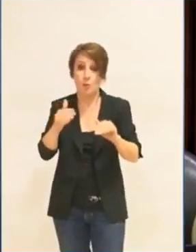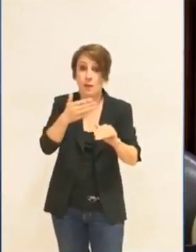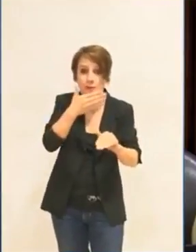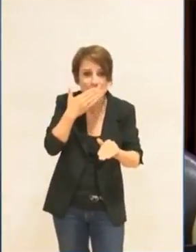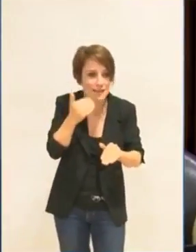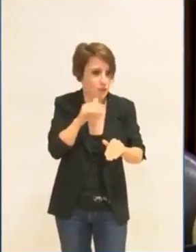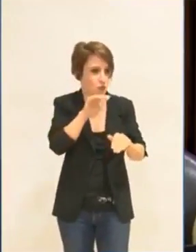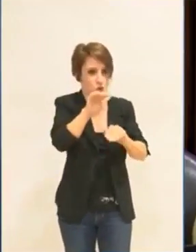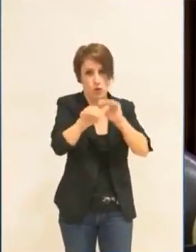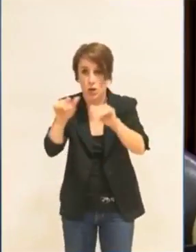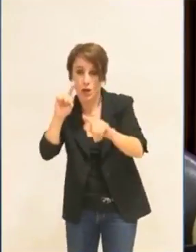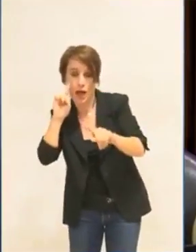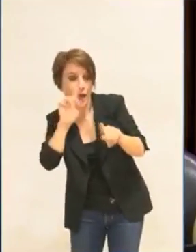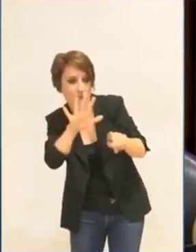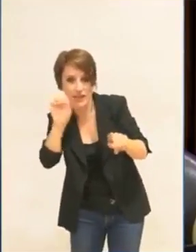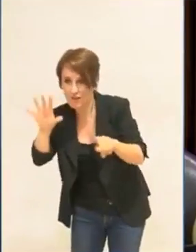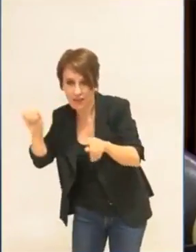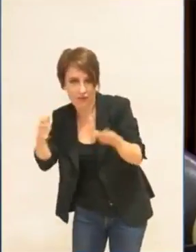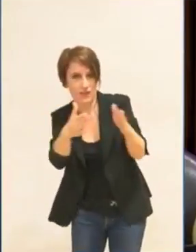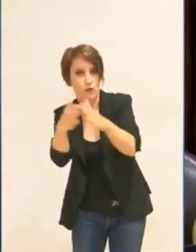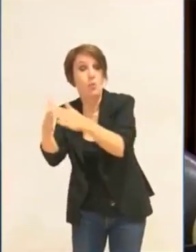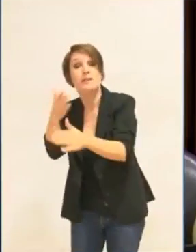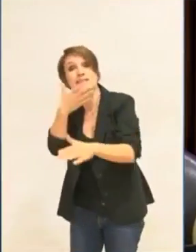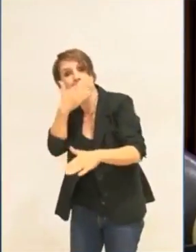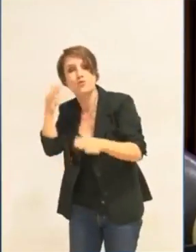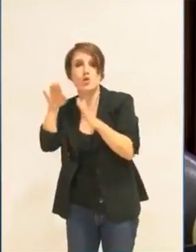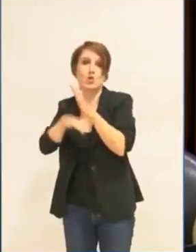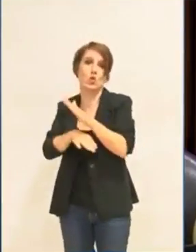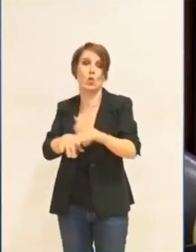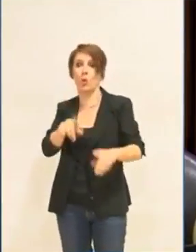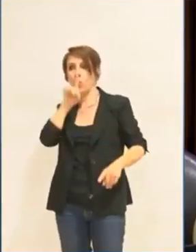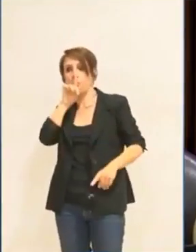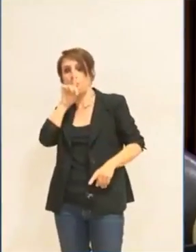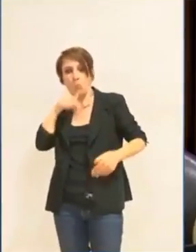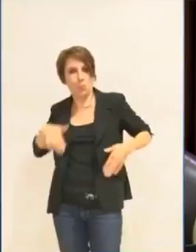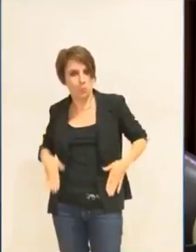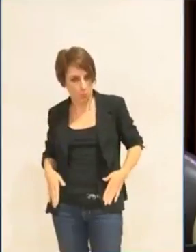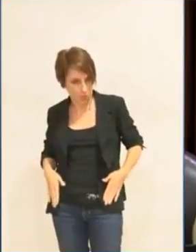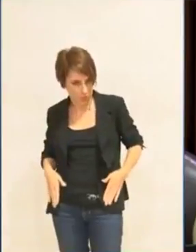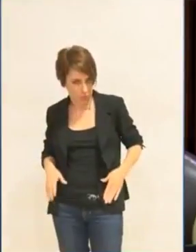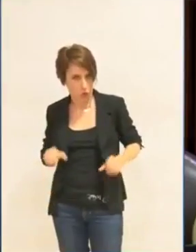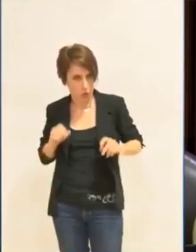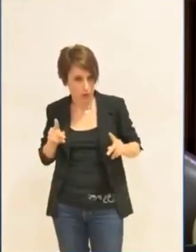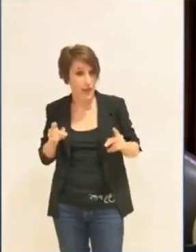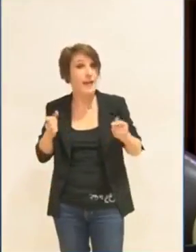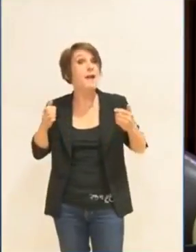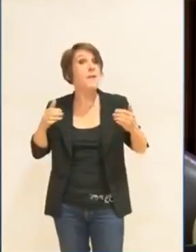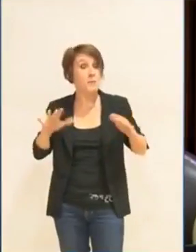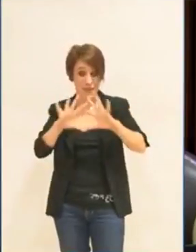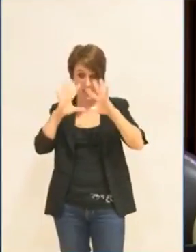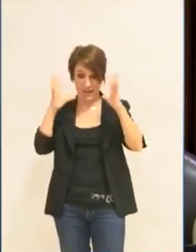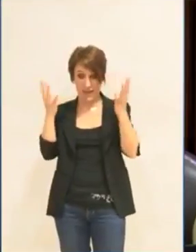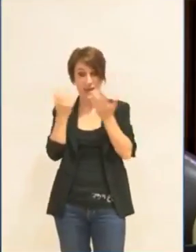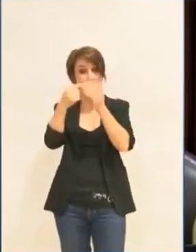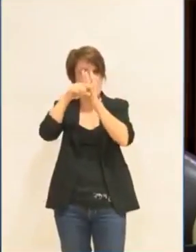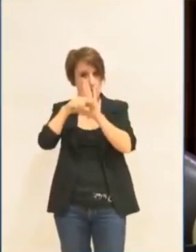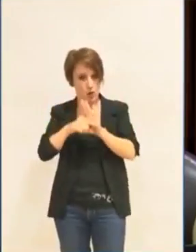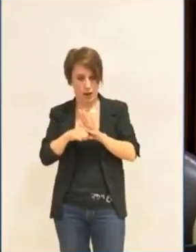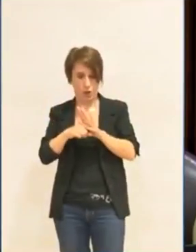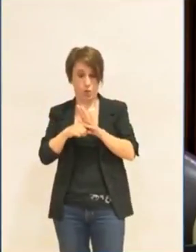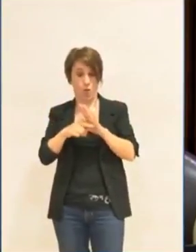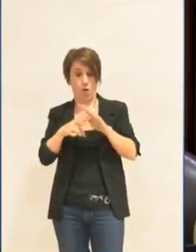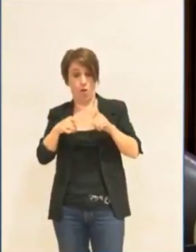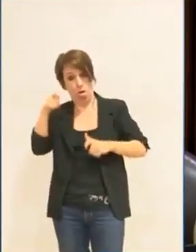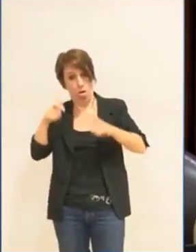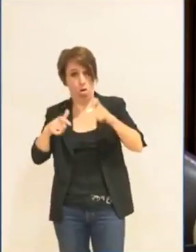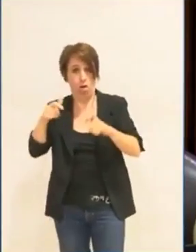que de ne pas le faire. Mais nous avons une difficulté potentielle sur l'ensemble de cette Assemblée et le dispositif